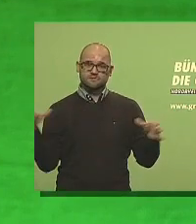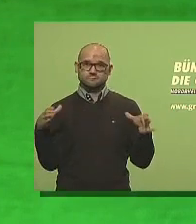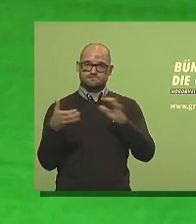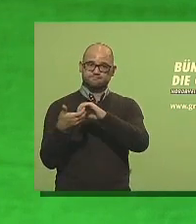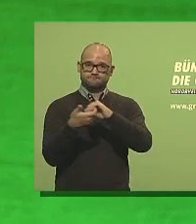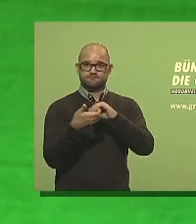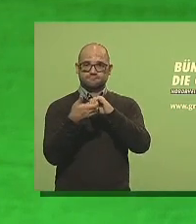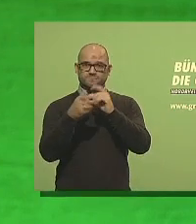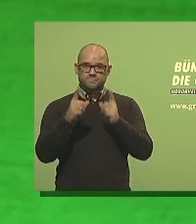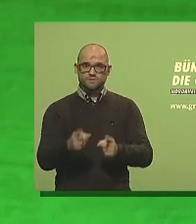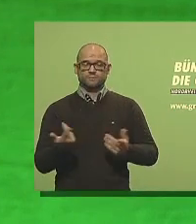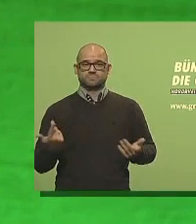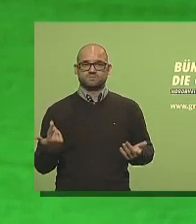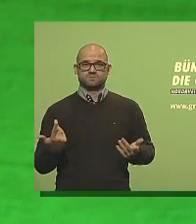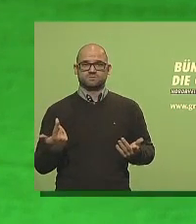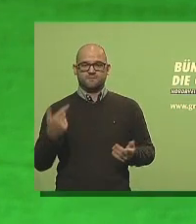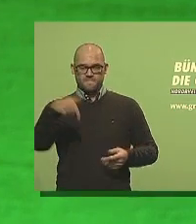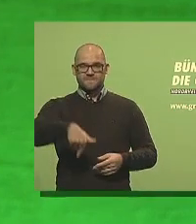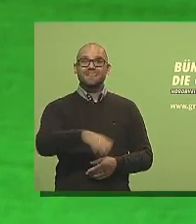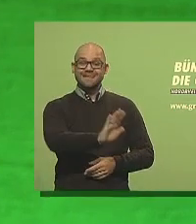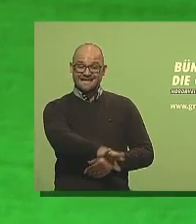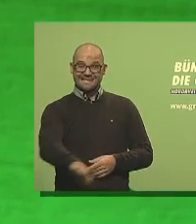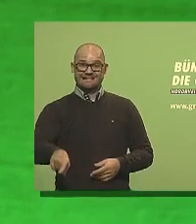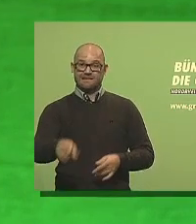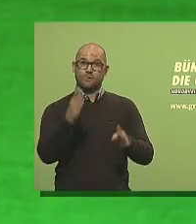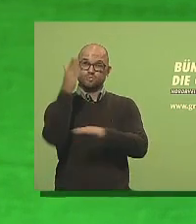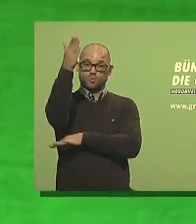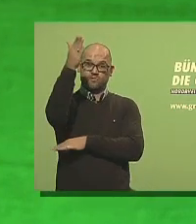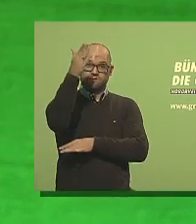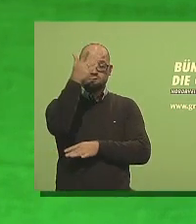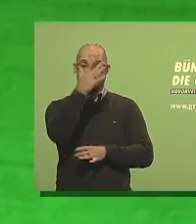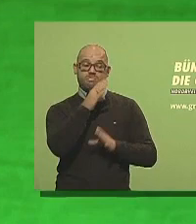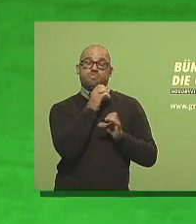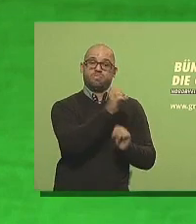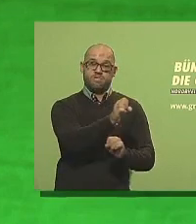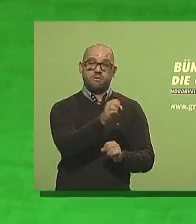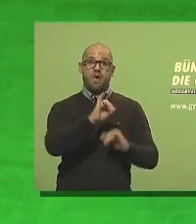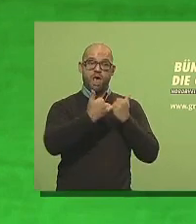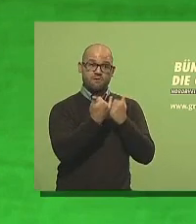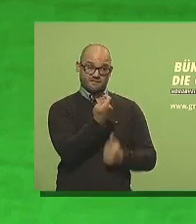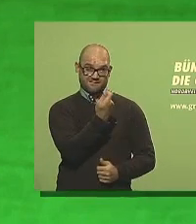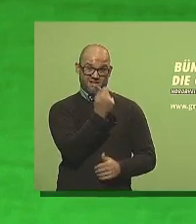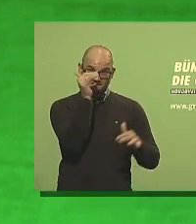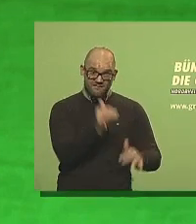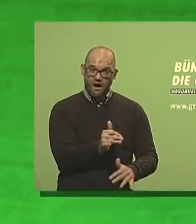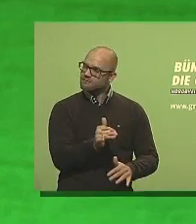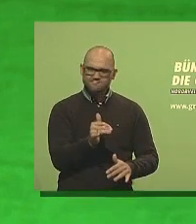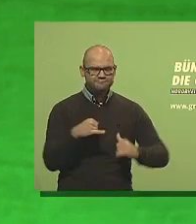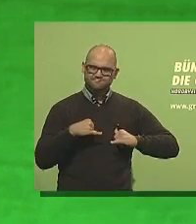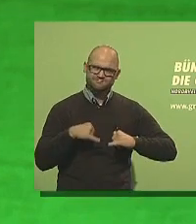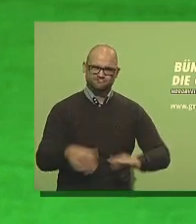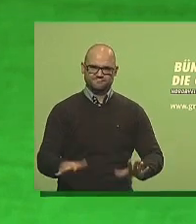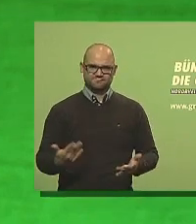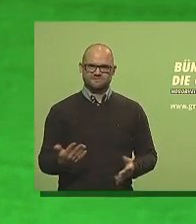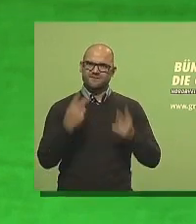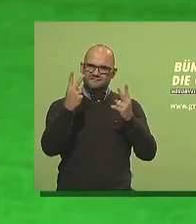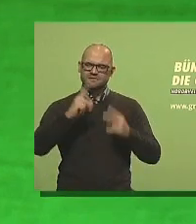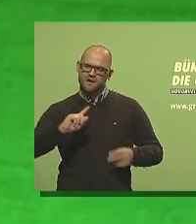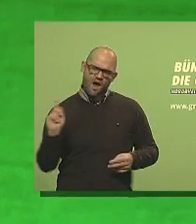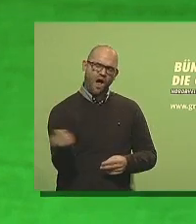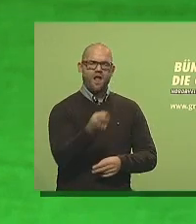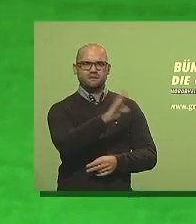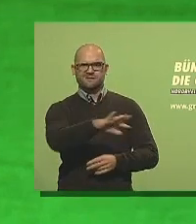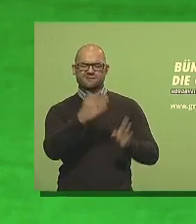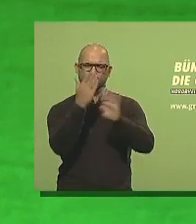wo die Zukunft von Kindern nicht vom Geldbeutel der Eltern abhängt. Hier ist es egal, wie man lebt und wie man liebt. Man gehört